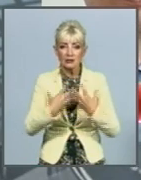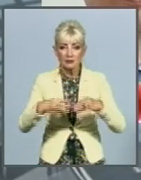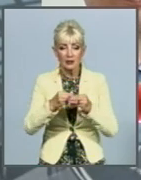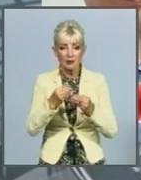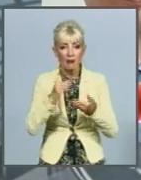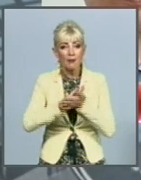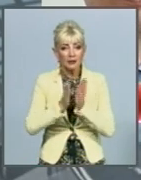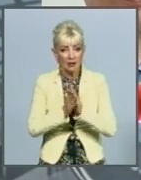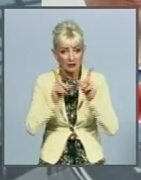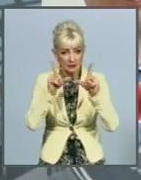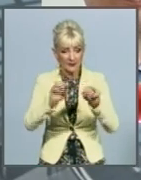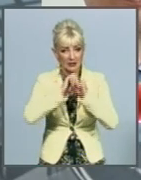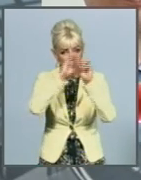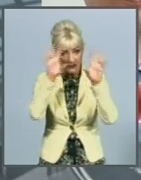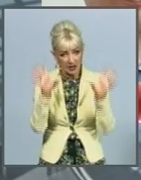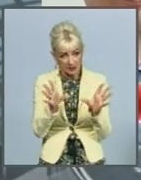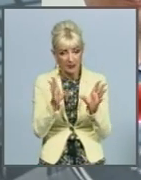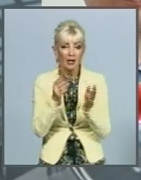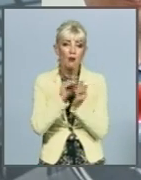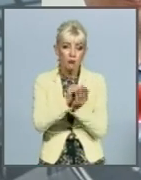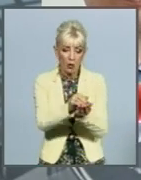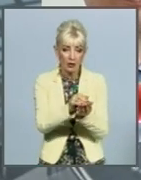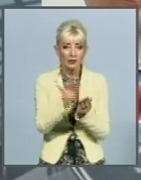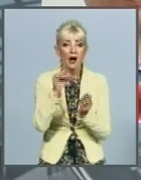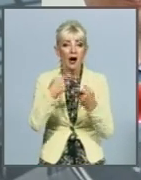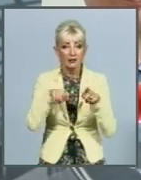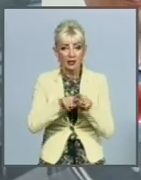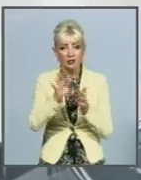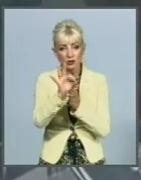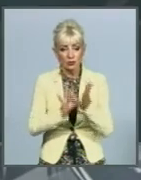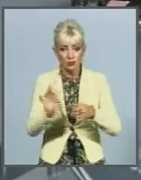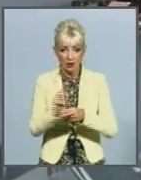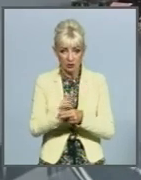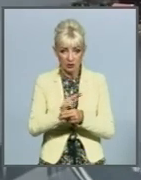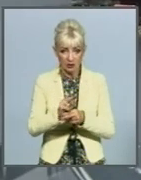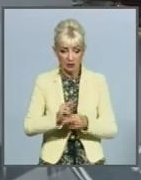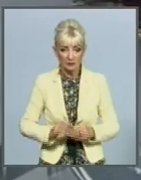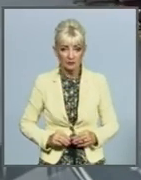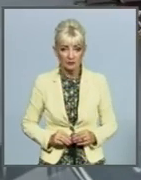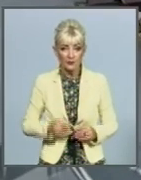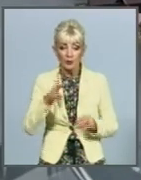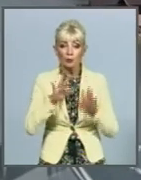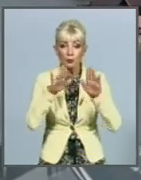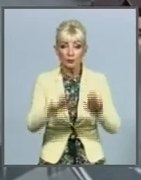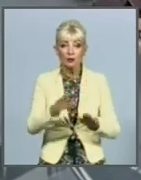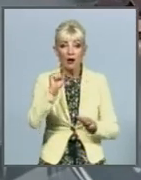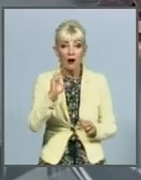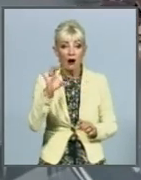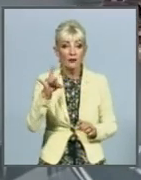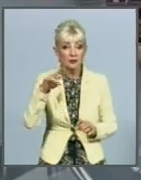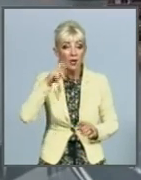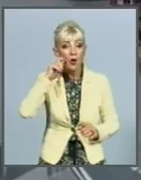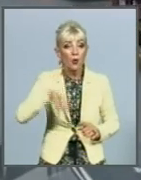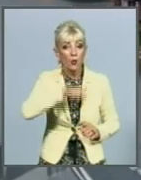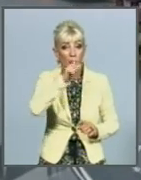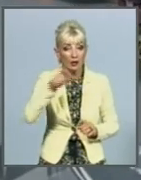– весілля, воз'єднання сім'ї, похорон, а також на термінове лікування. По прибуттю до Австрії українці